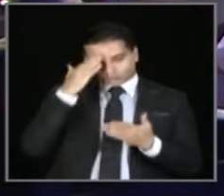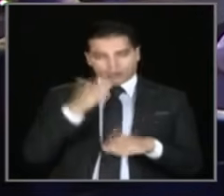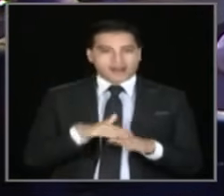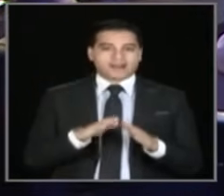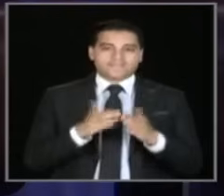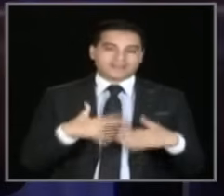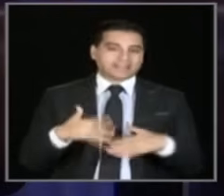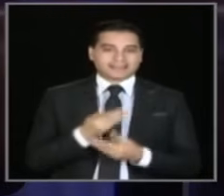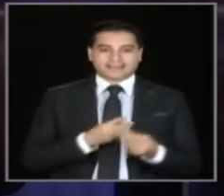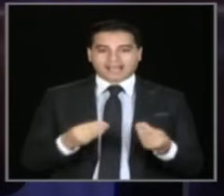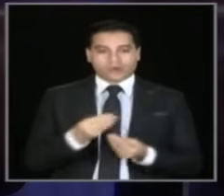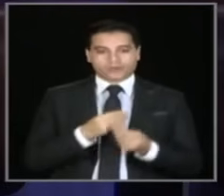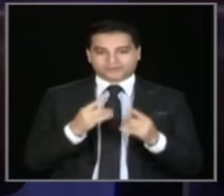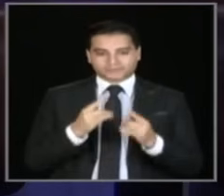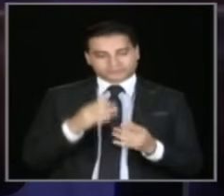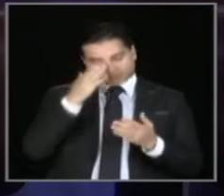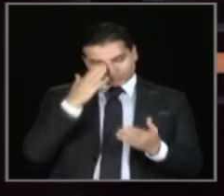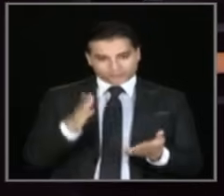و نشكرهم.